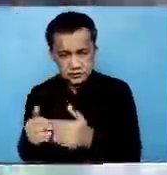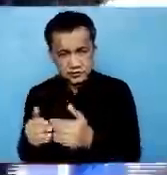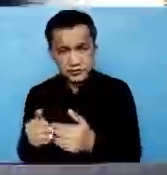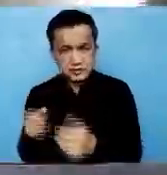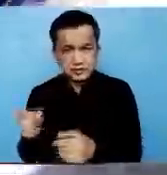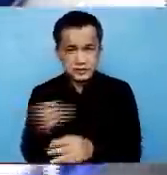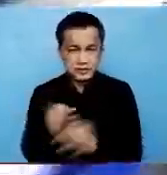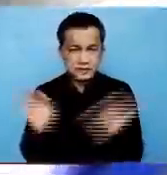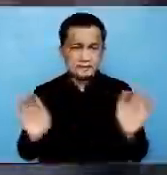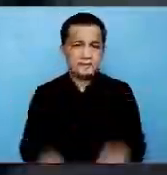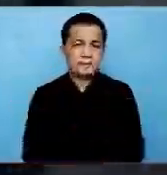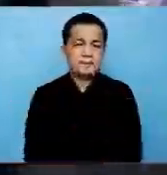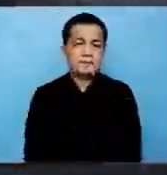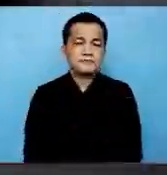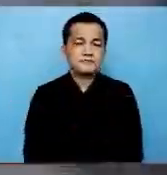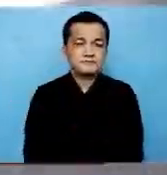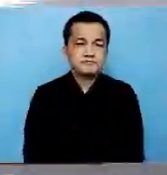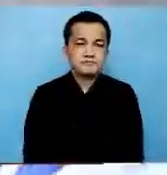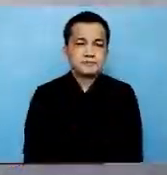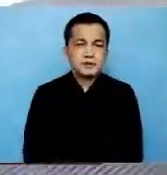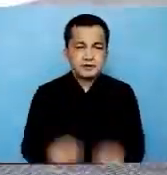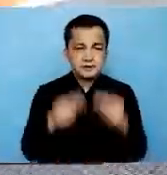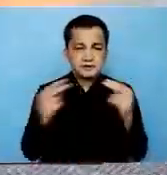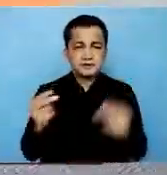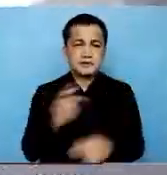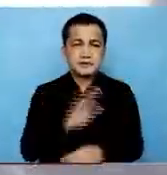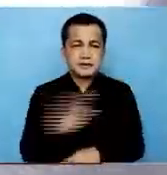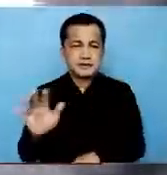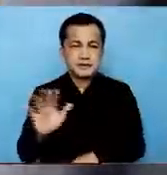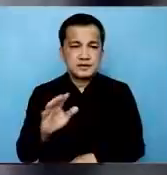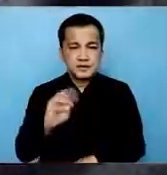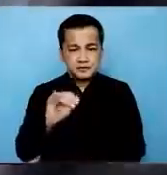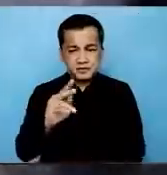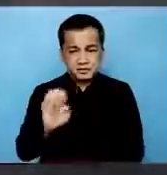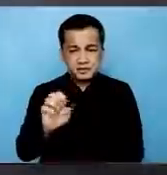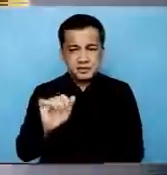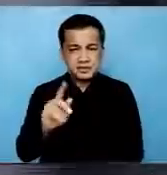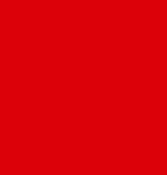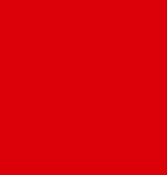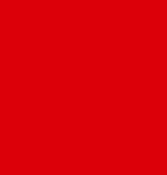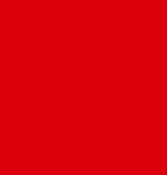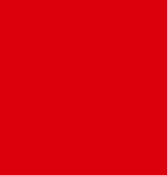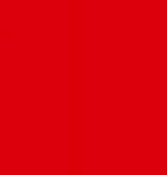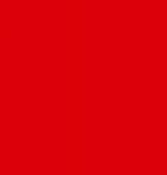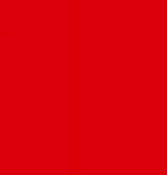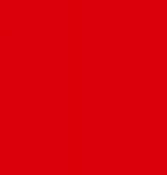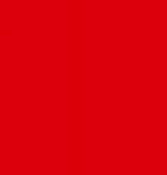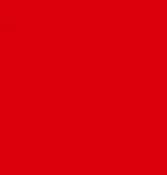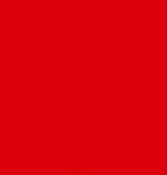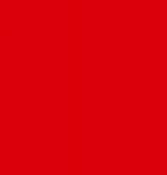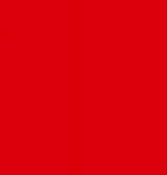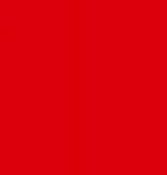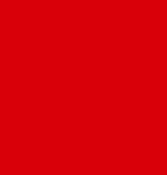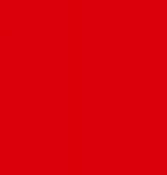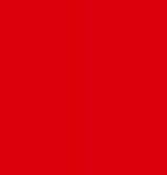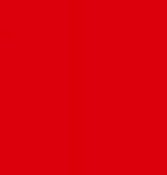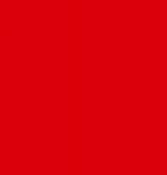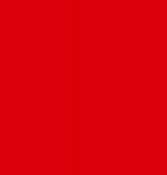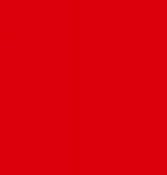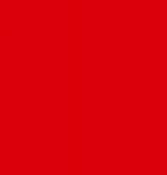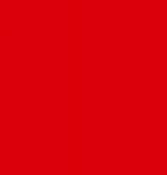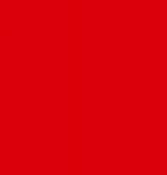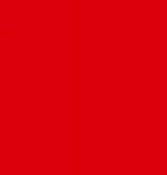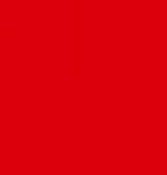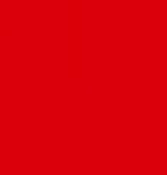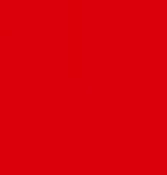paglaya. Nagbabalita mula sa frontline, Marlene Alcaide, News 5. Mga kapatid, Luchi Cruz